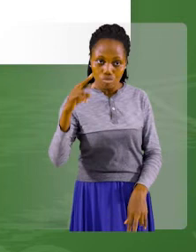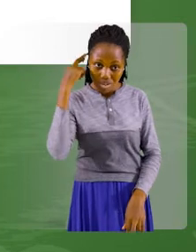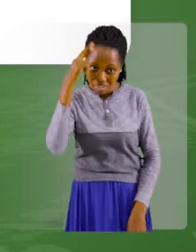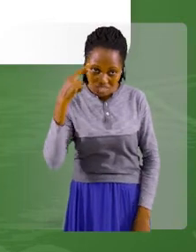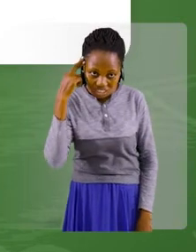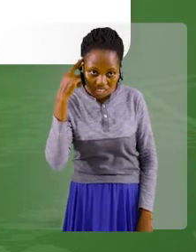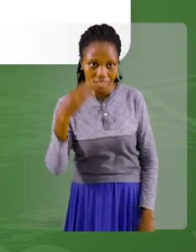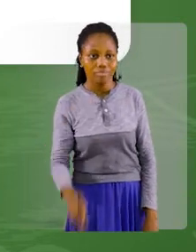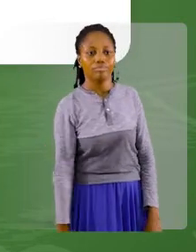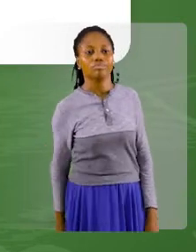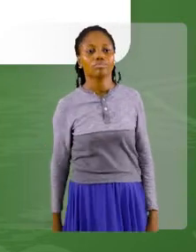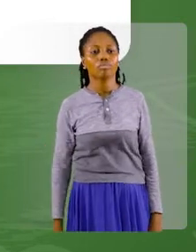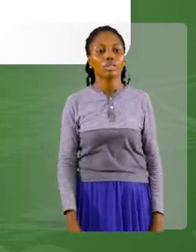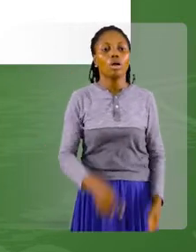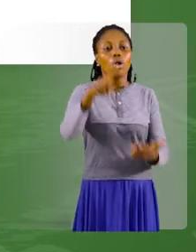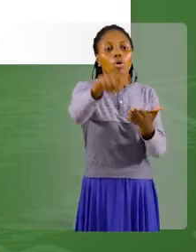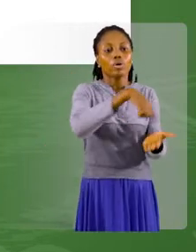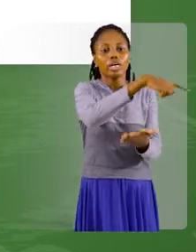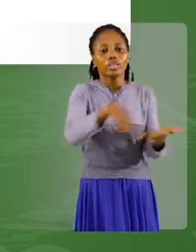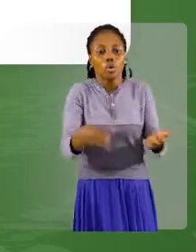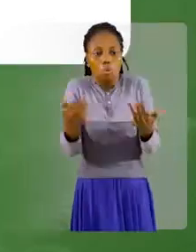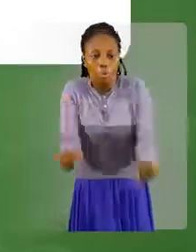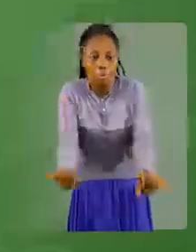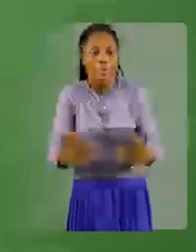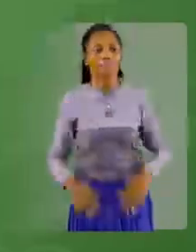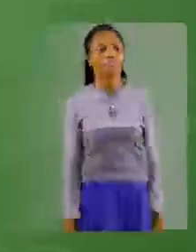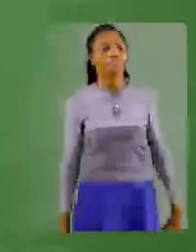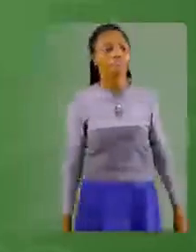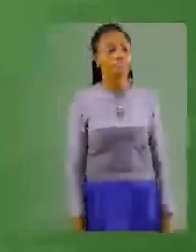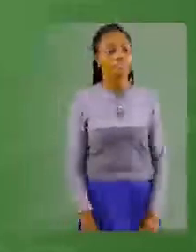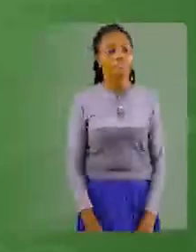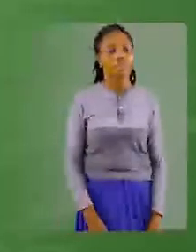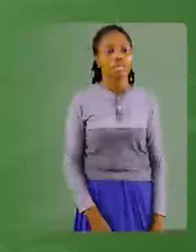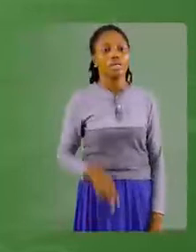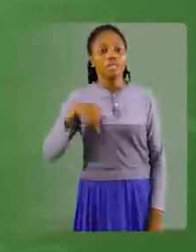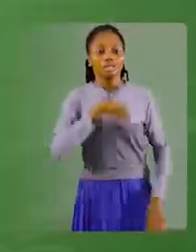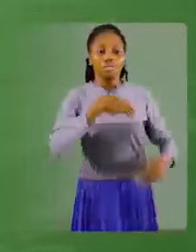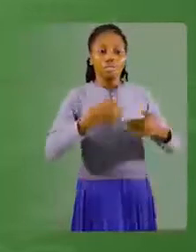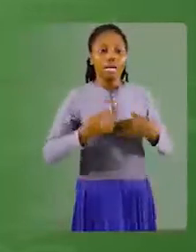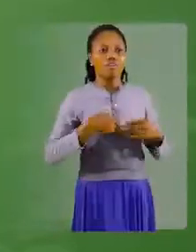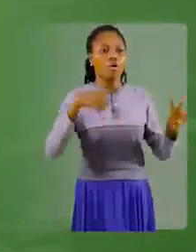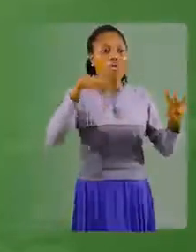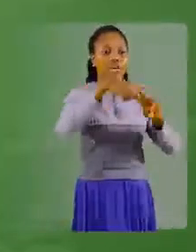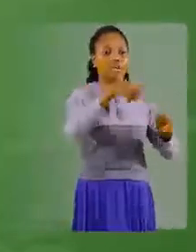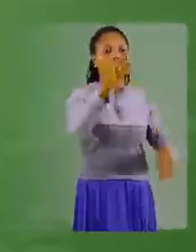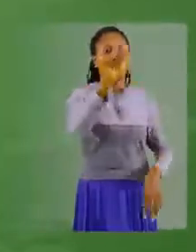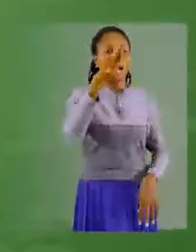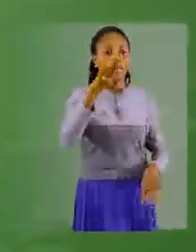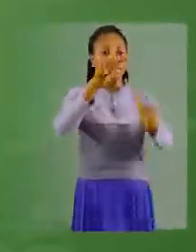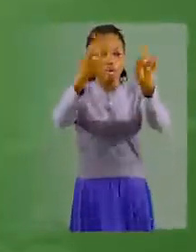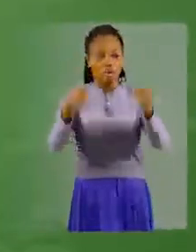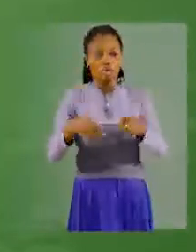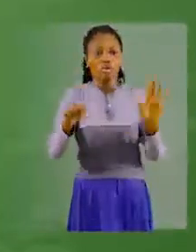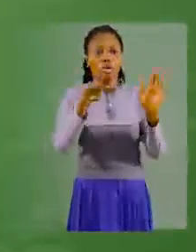nous passons à la correction. Corriger. On a le vecteur AB de coordonnées -5,